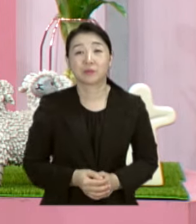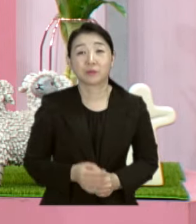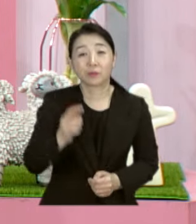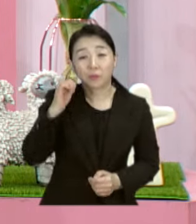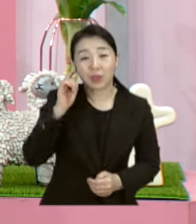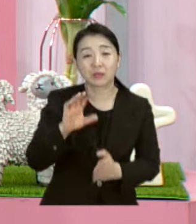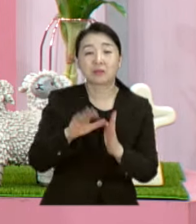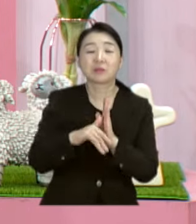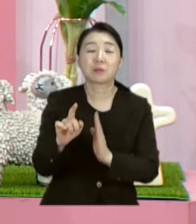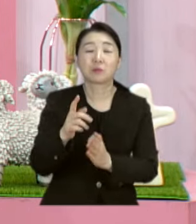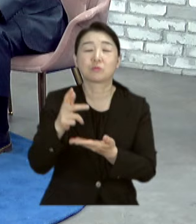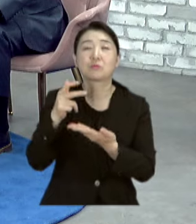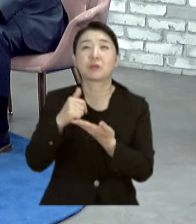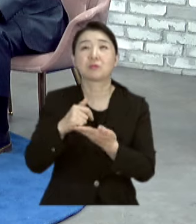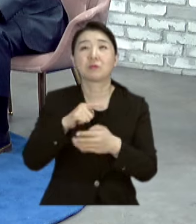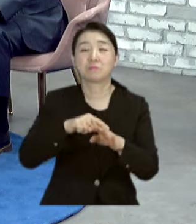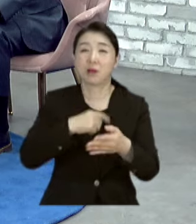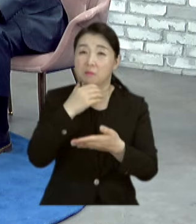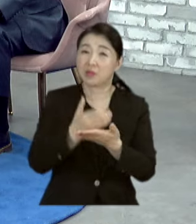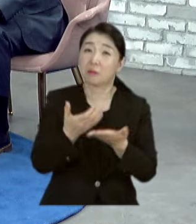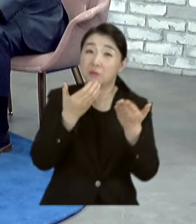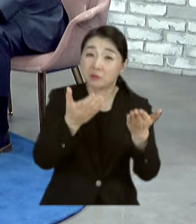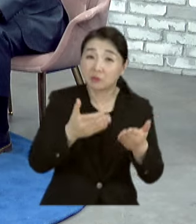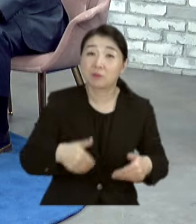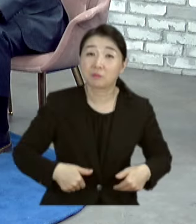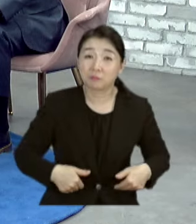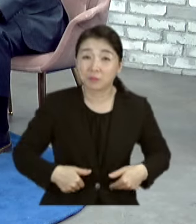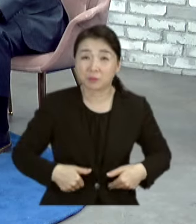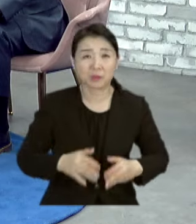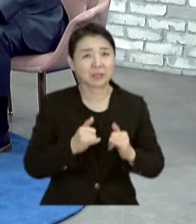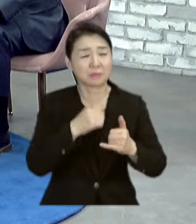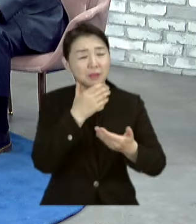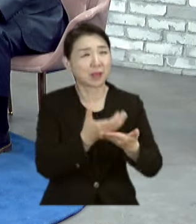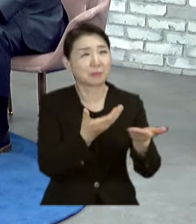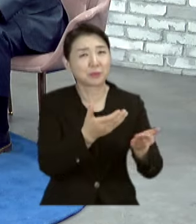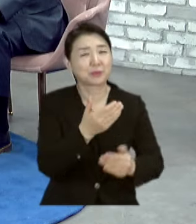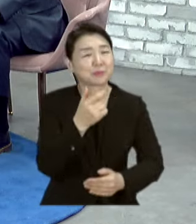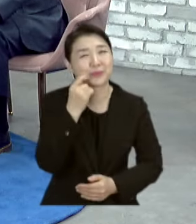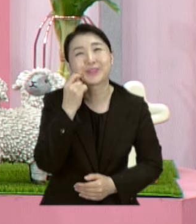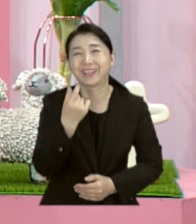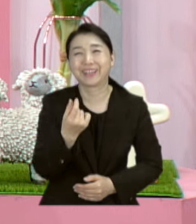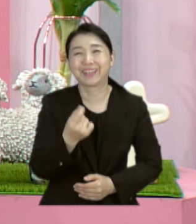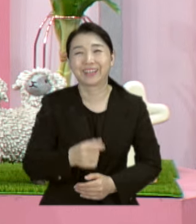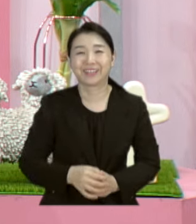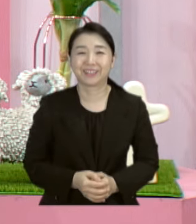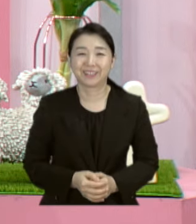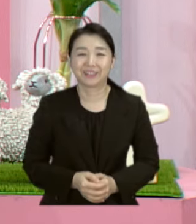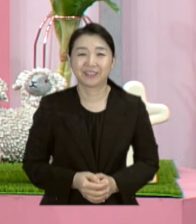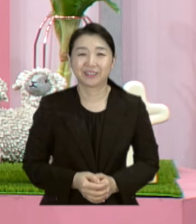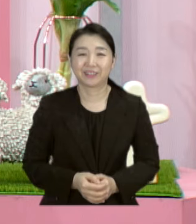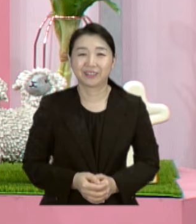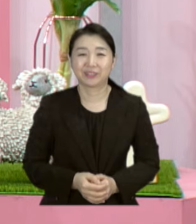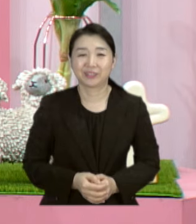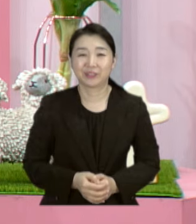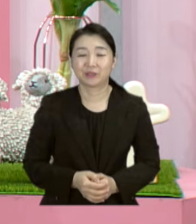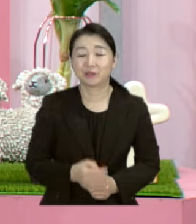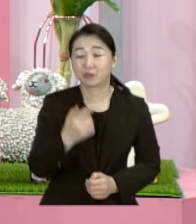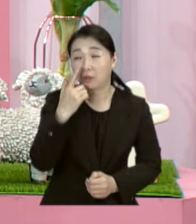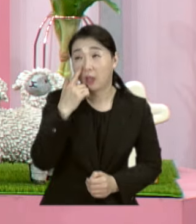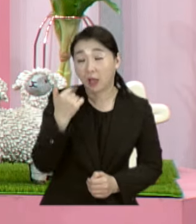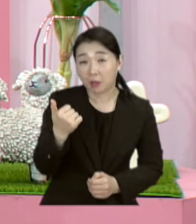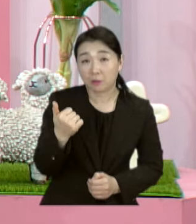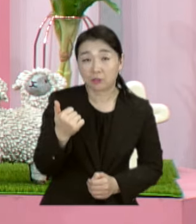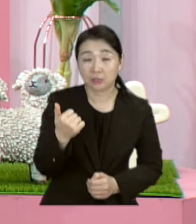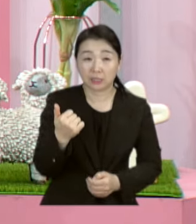마음을 감동시켜야 되는 것이지 예. 사람이 네. 마음을 감동시키겠습니까? 그런 에피소드가 있고요. 저희 부천에 독특한 그 자녀